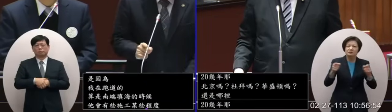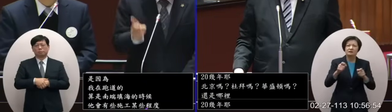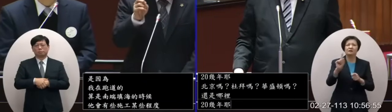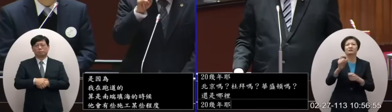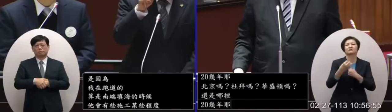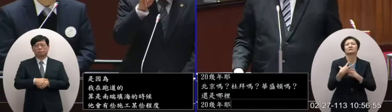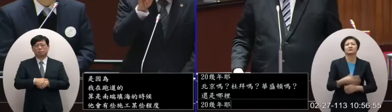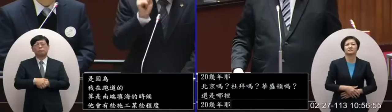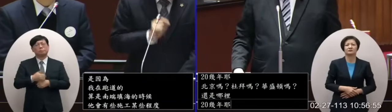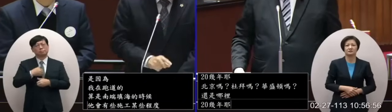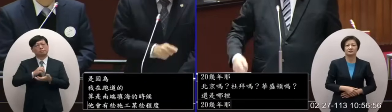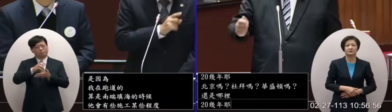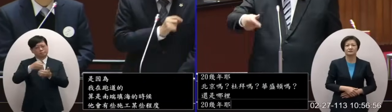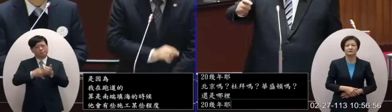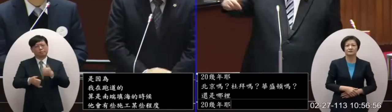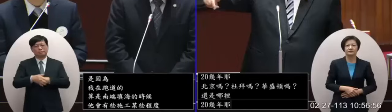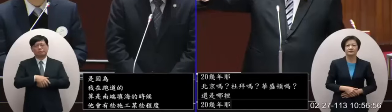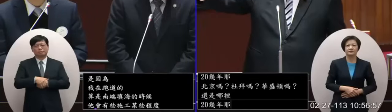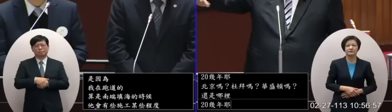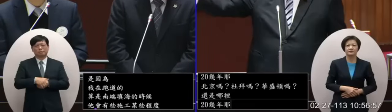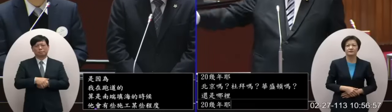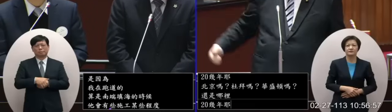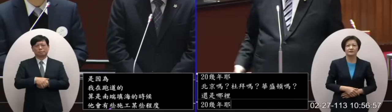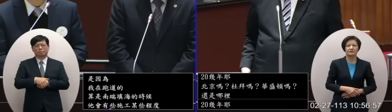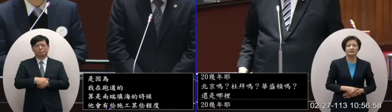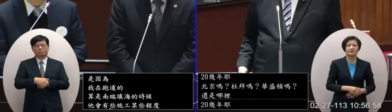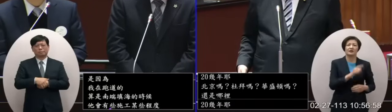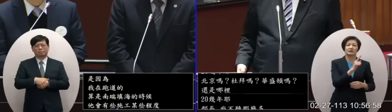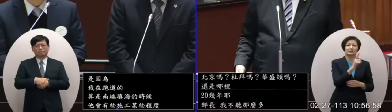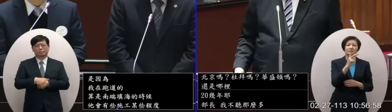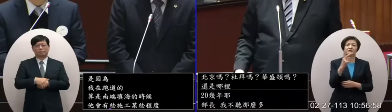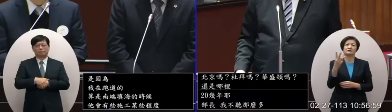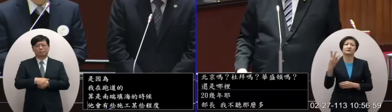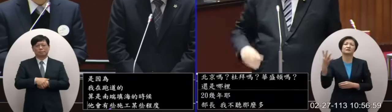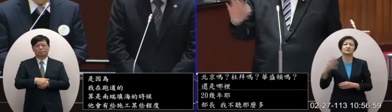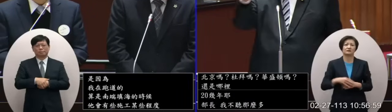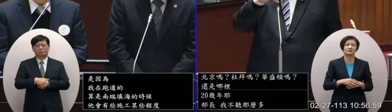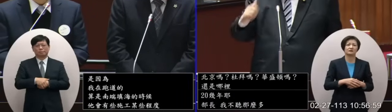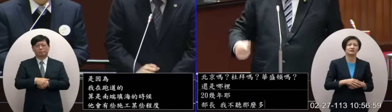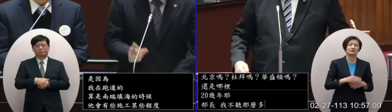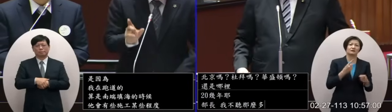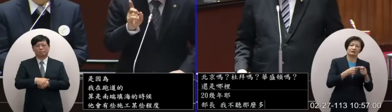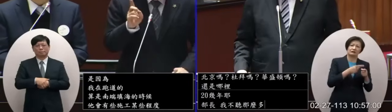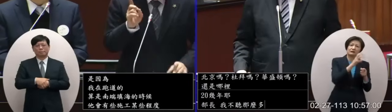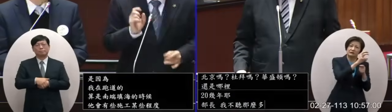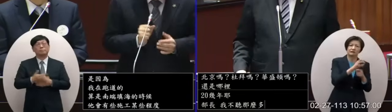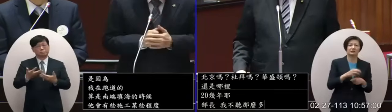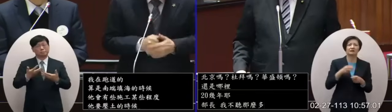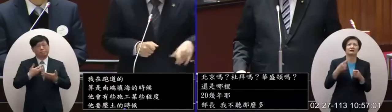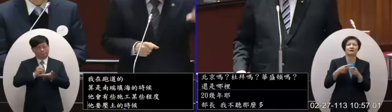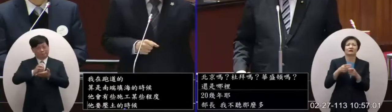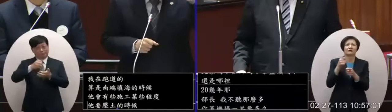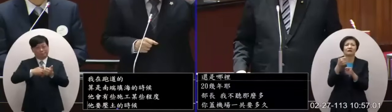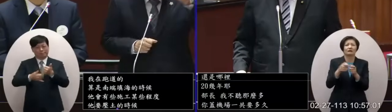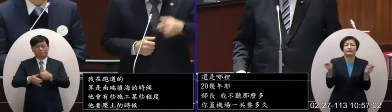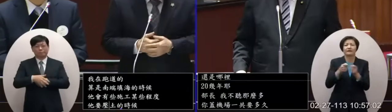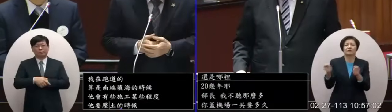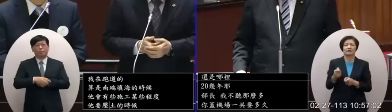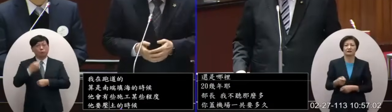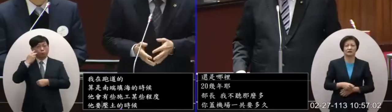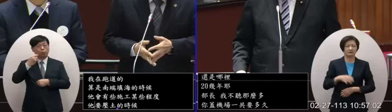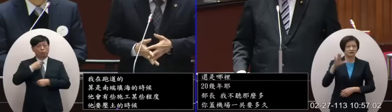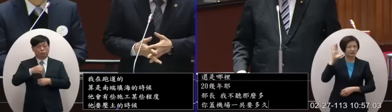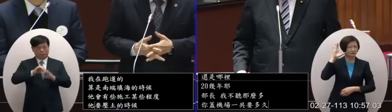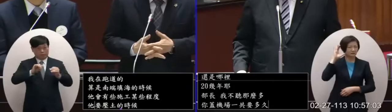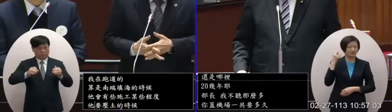了啦。 我跟委报告 你讲1、2、3、4 A B C D 要30年50年，我听不下去了啦。 这样，我跟委报告哈。我觉得